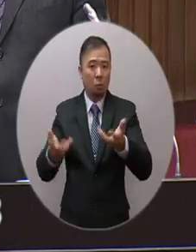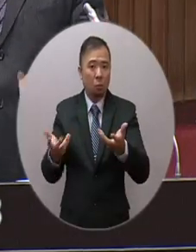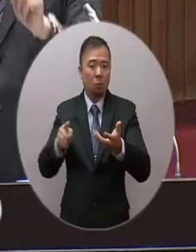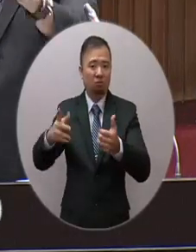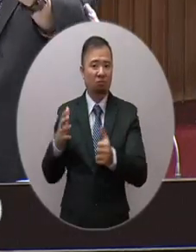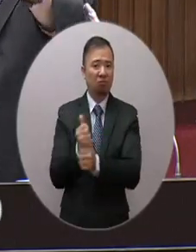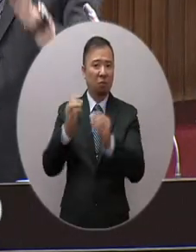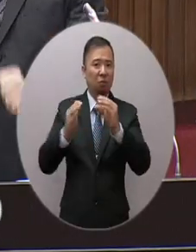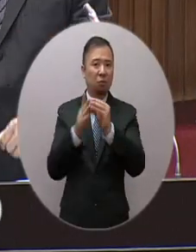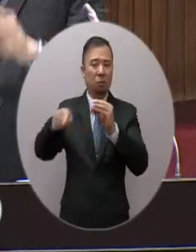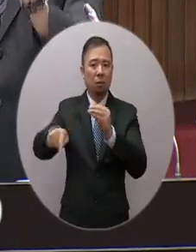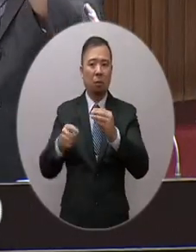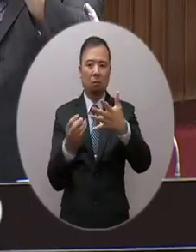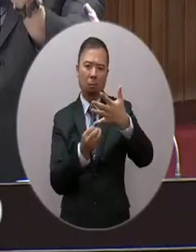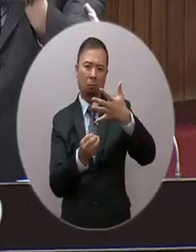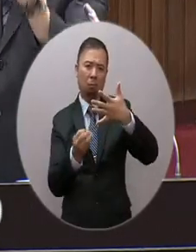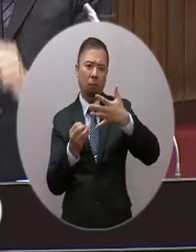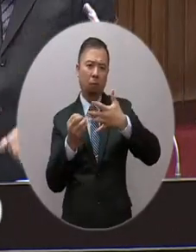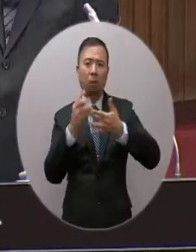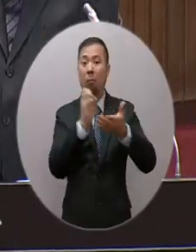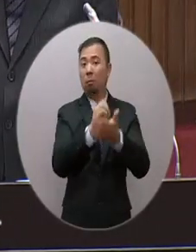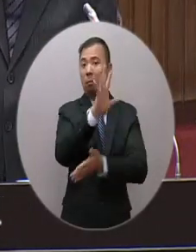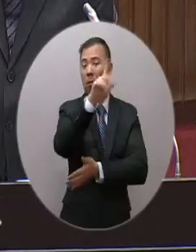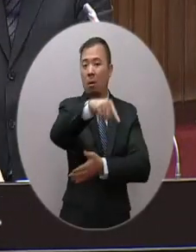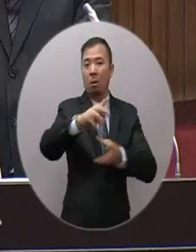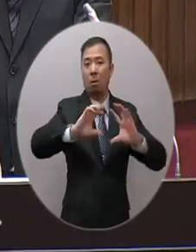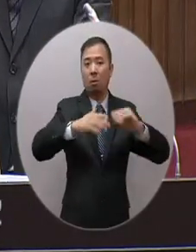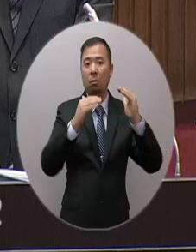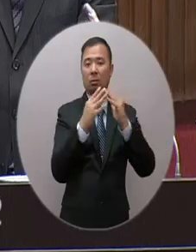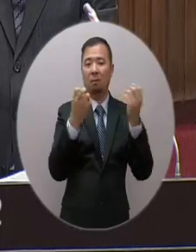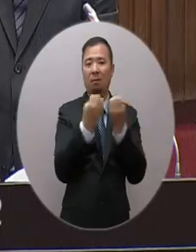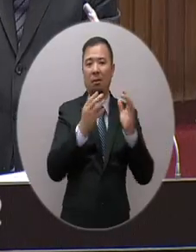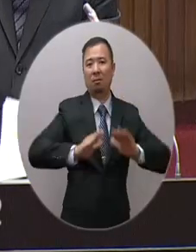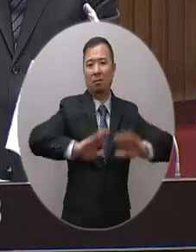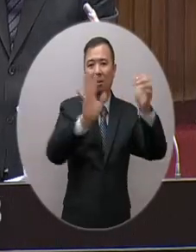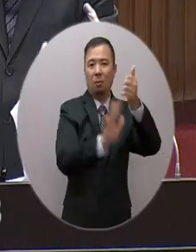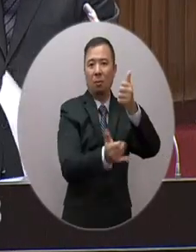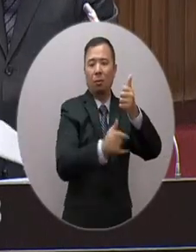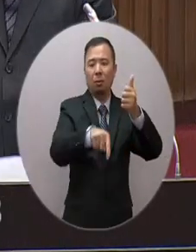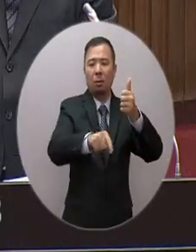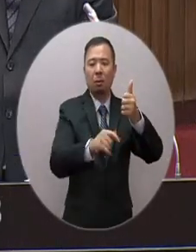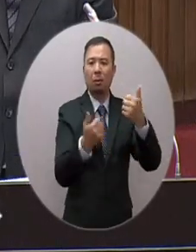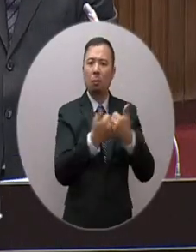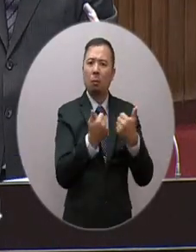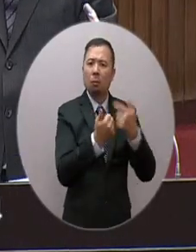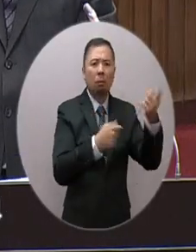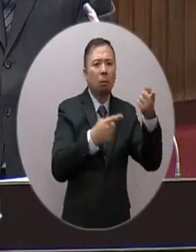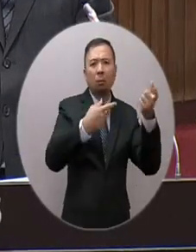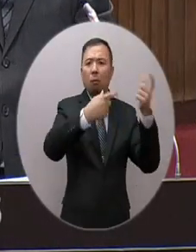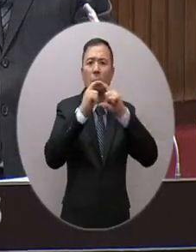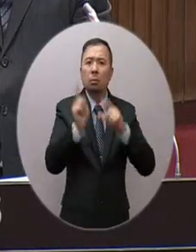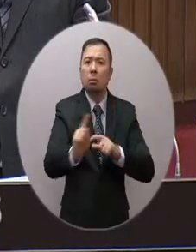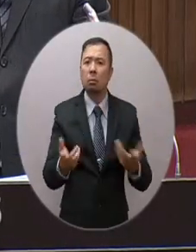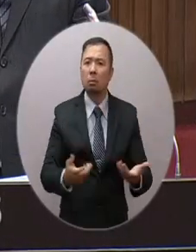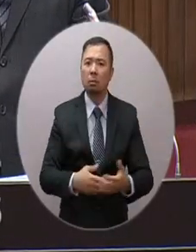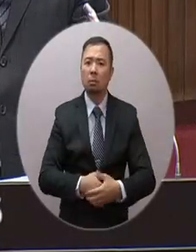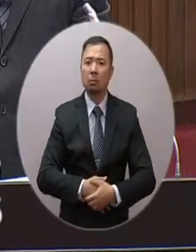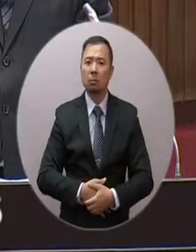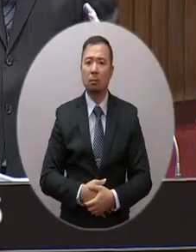候，甚至报到院里面。国发会里面回答的是怎样？他回答的竟然是